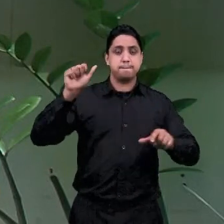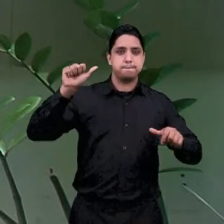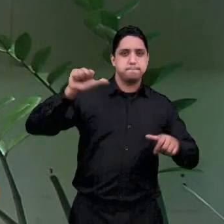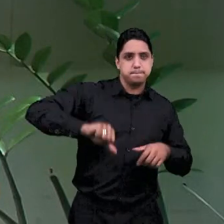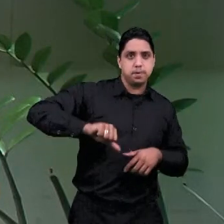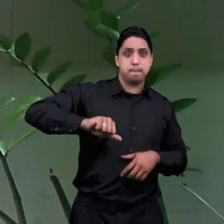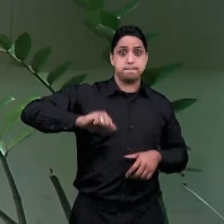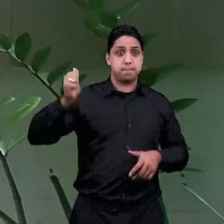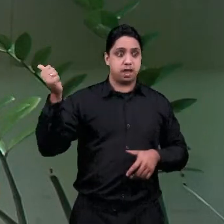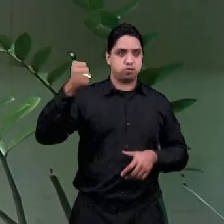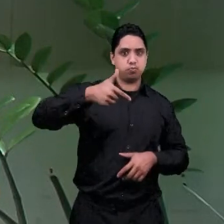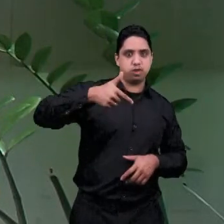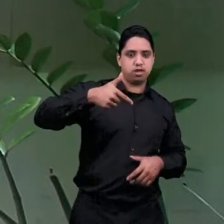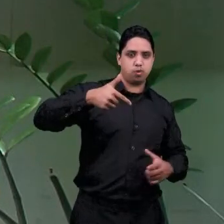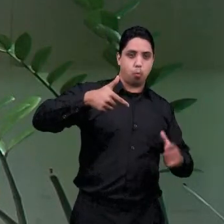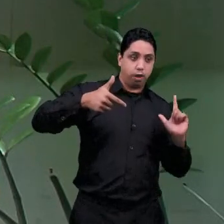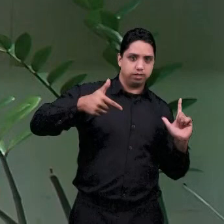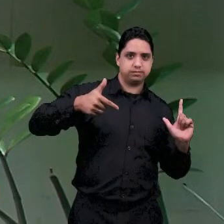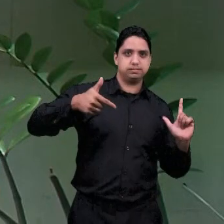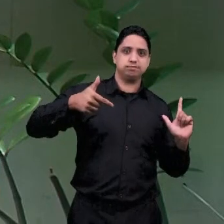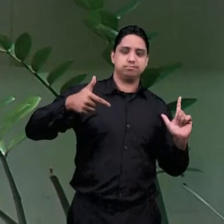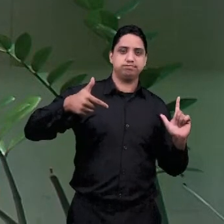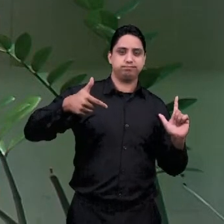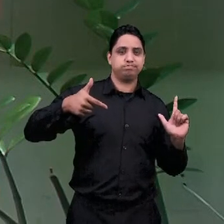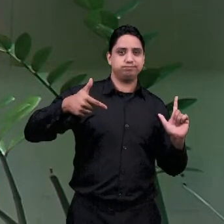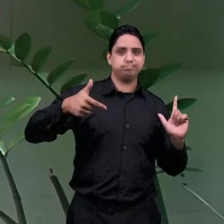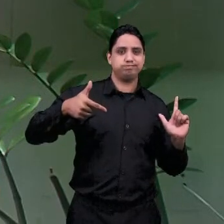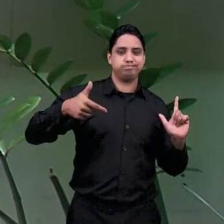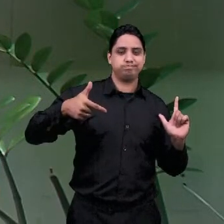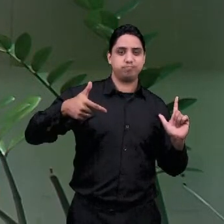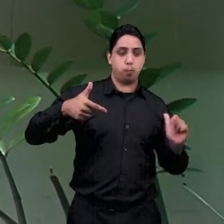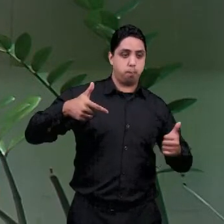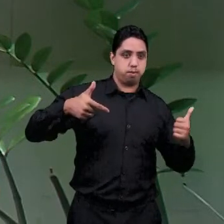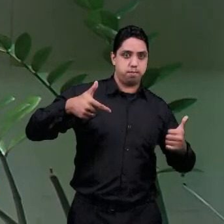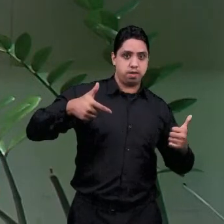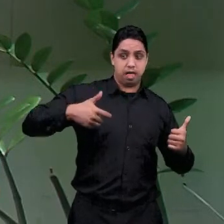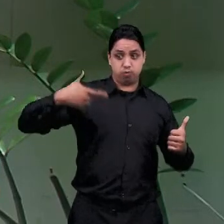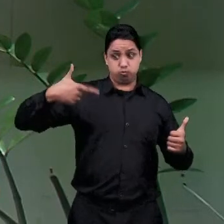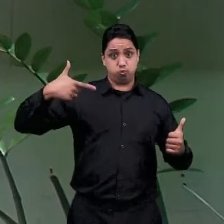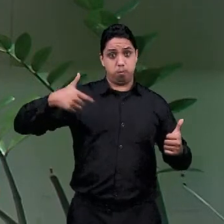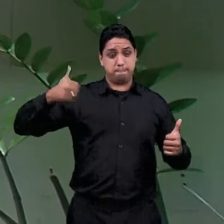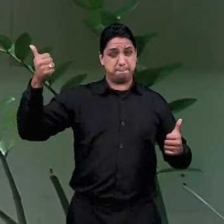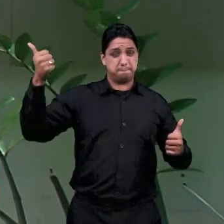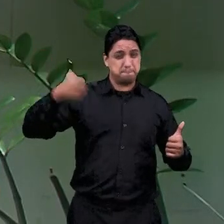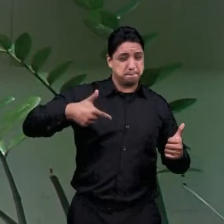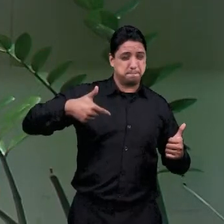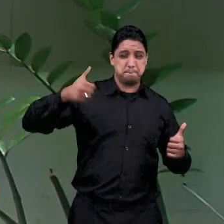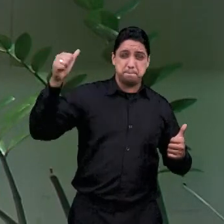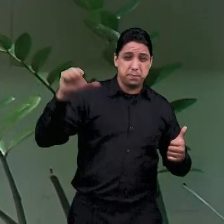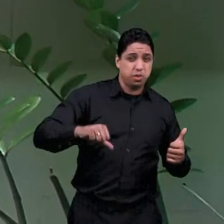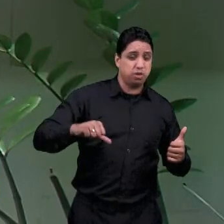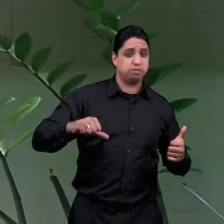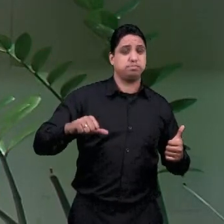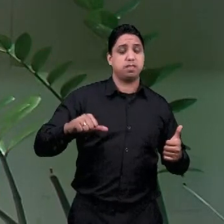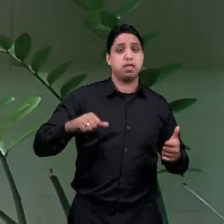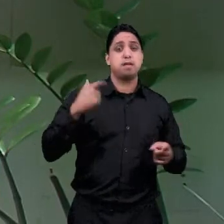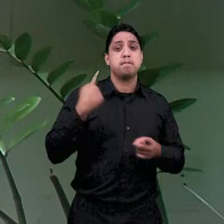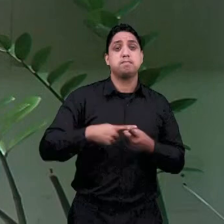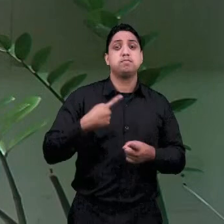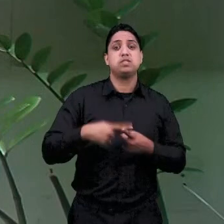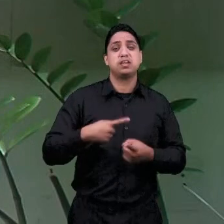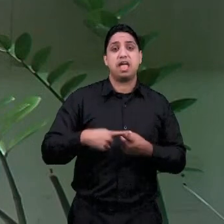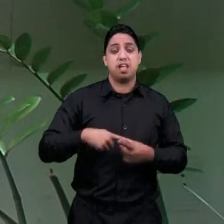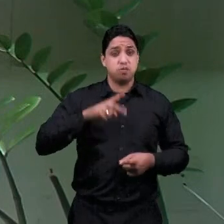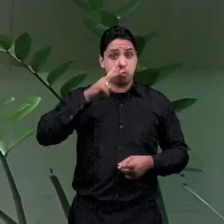plus invasif, au pire, que le premier. Parce que, en plus de tout, il est